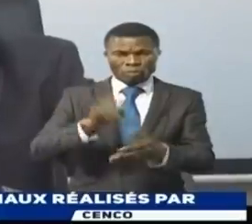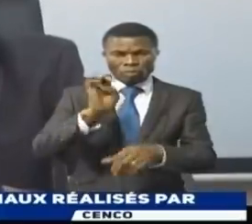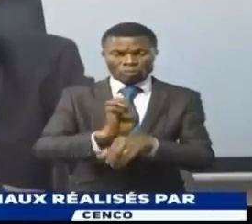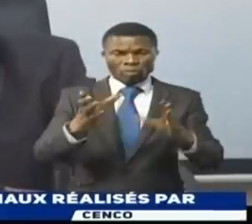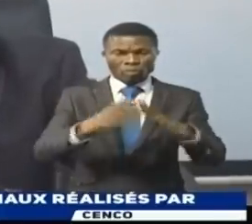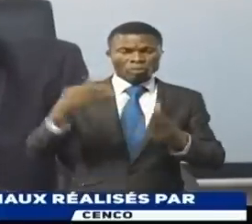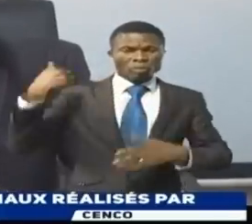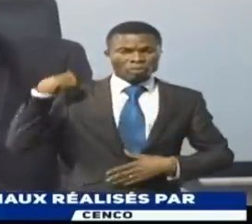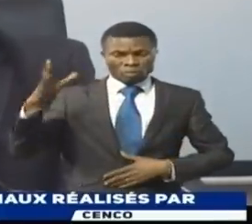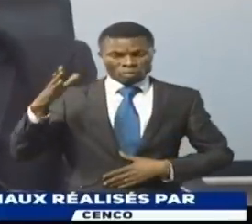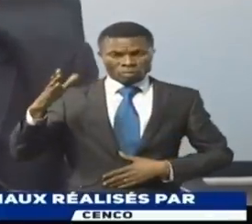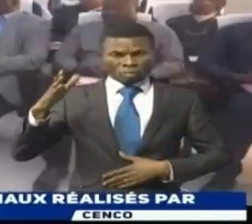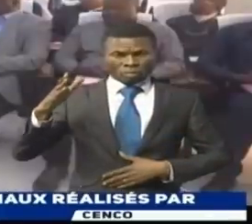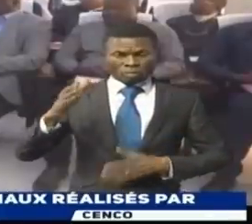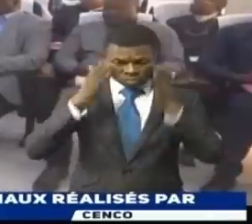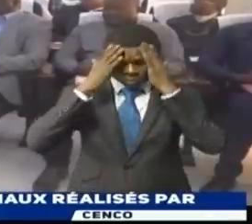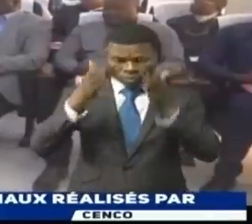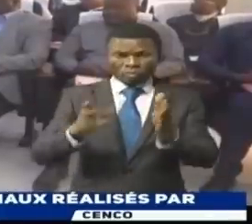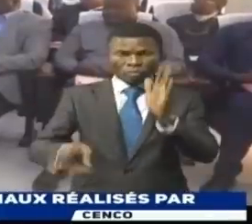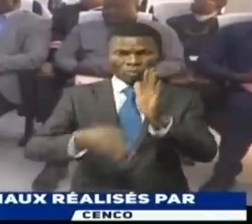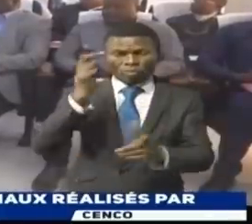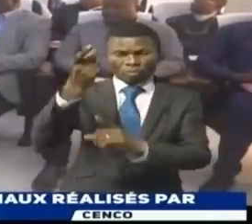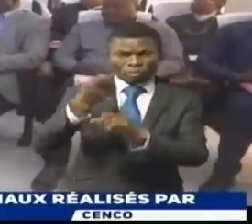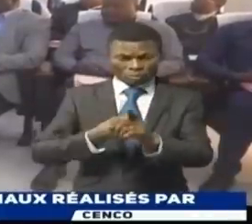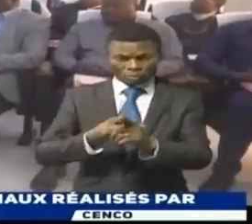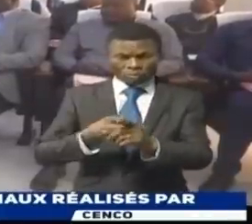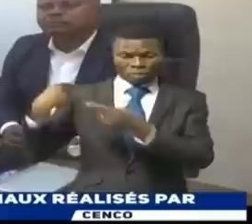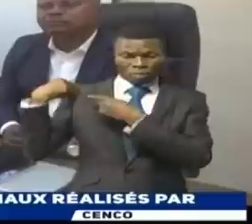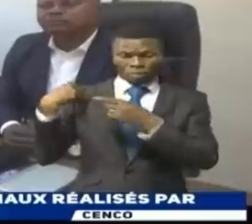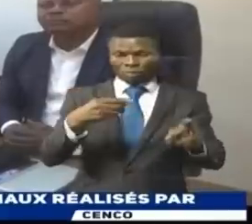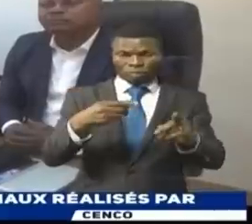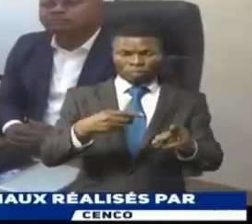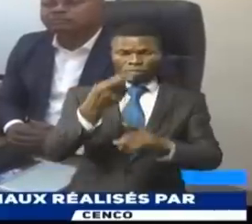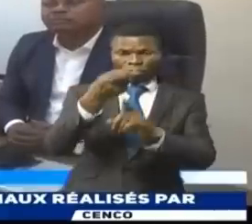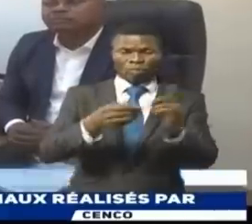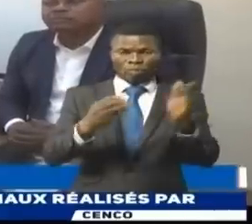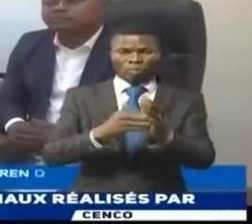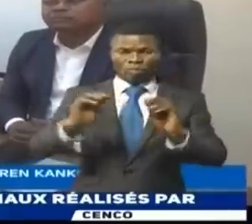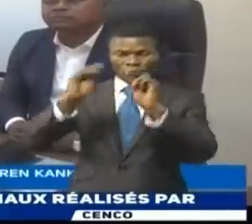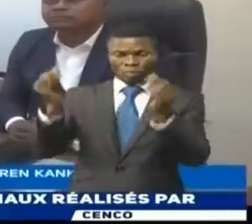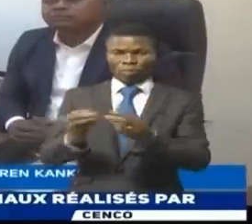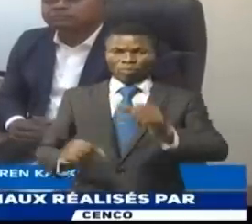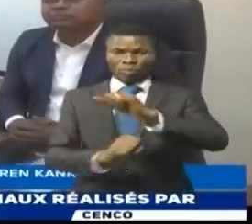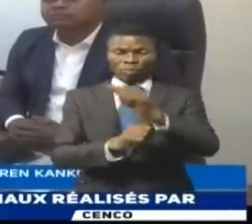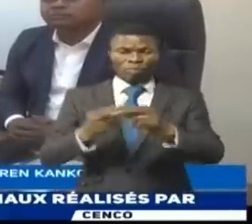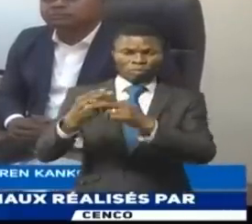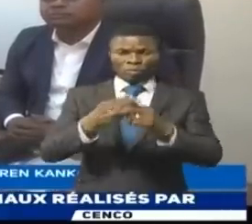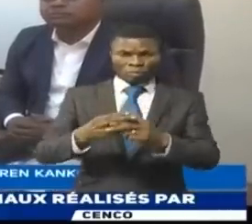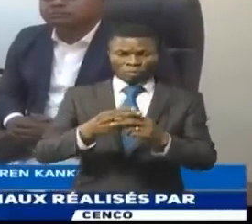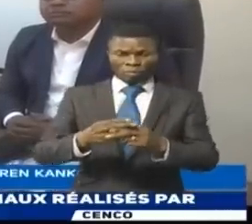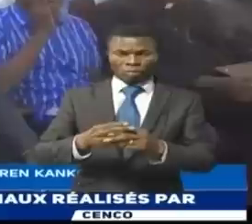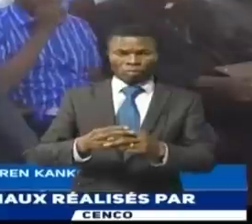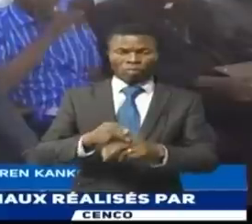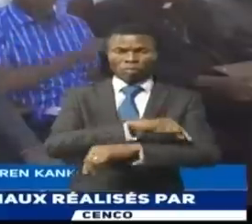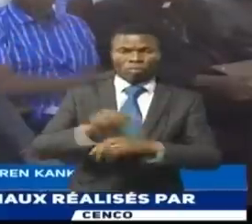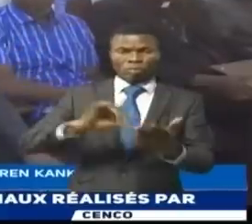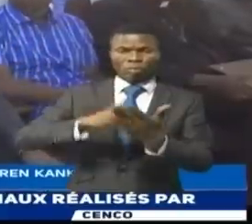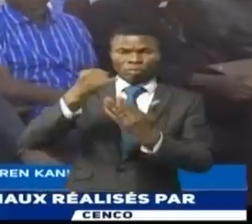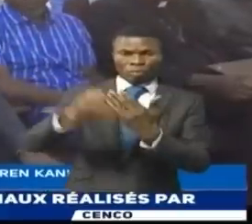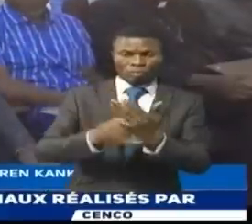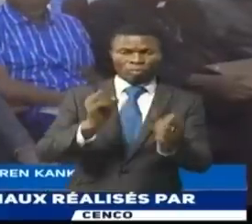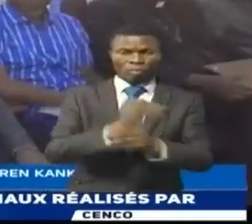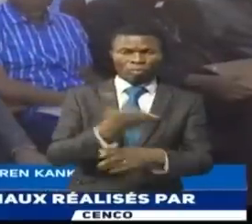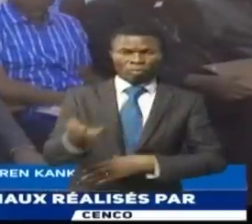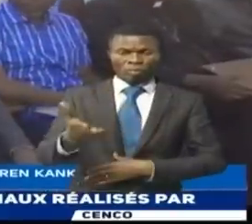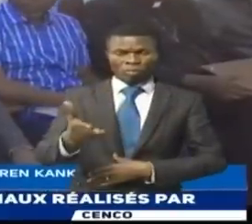l'État s'étale sur une période de 12 mois à dater de ce mois de septembre. Une équipe d'appui et de suivi à la coordination du projet est mise en place